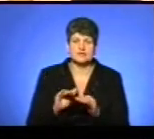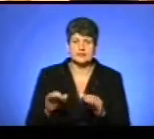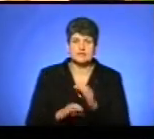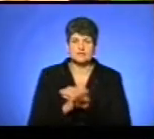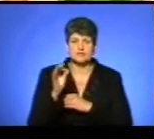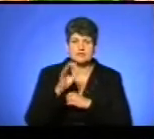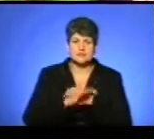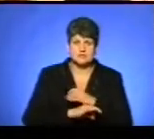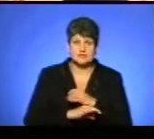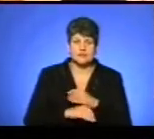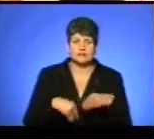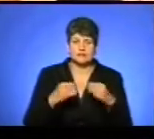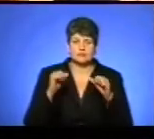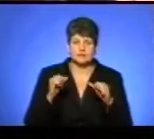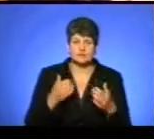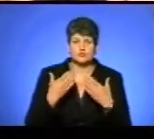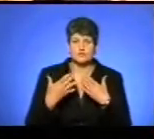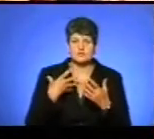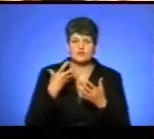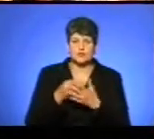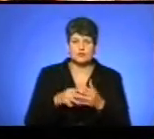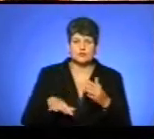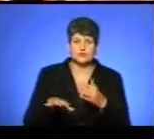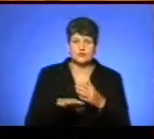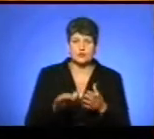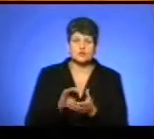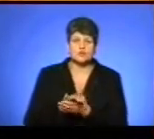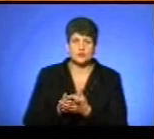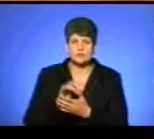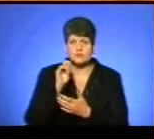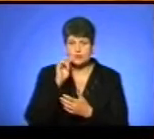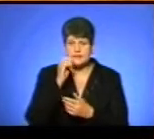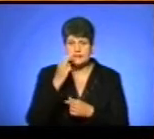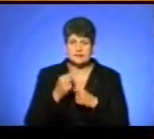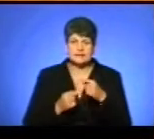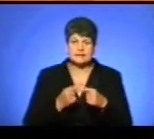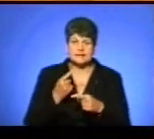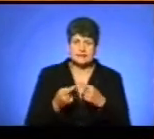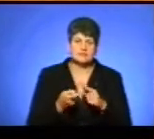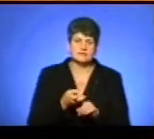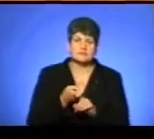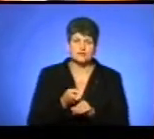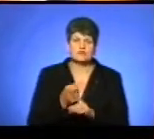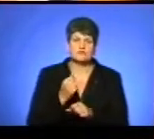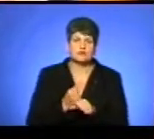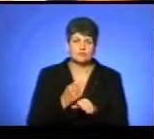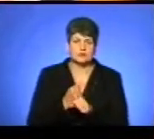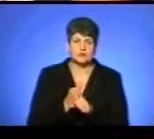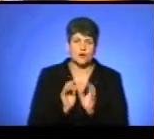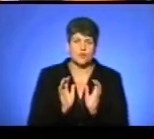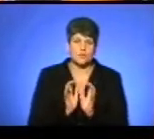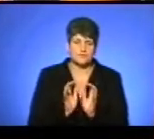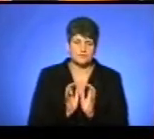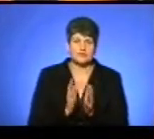дати можливість спілкуватися у своєму середовищі та ознайомитися із українськими традиціями через виготовлення оберегів. Є такі